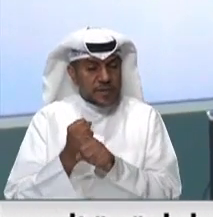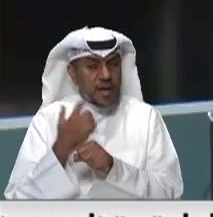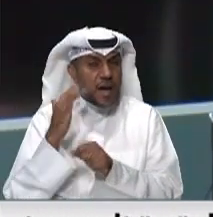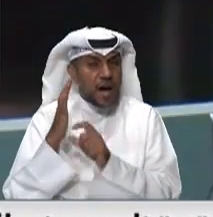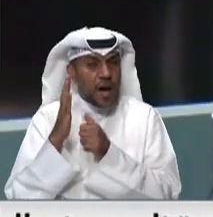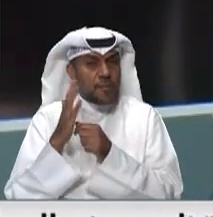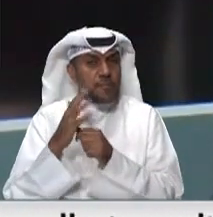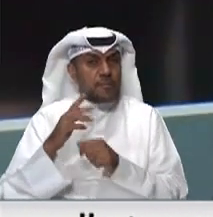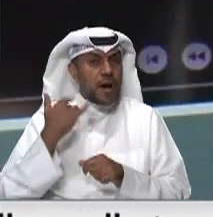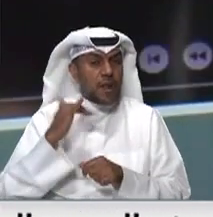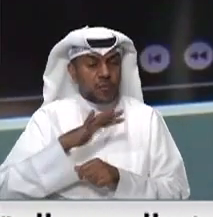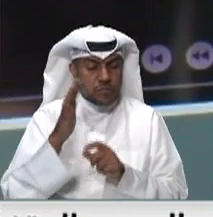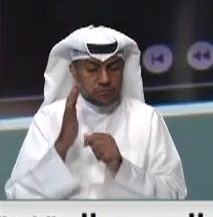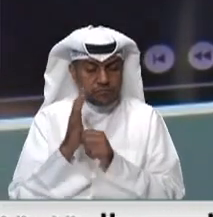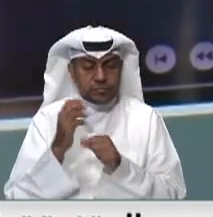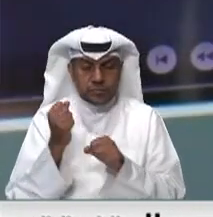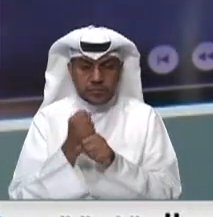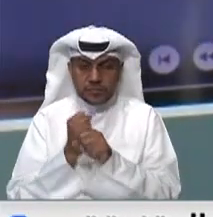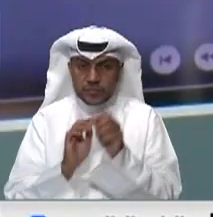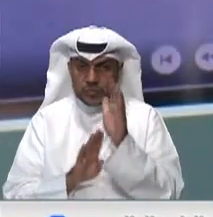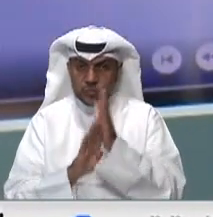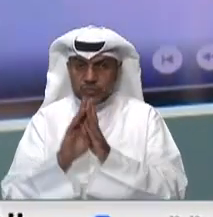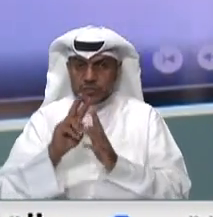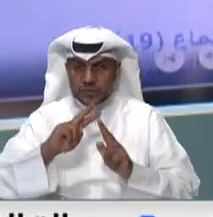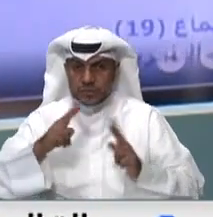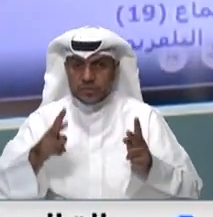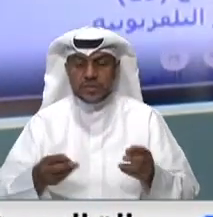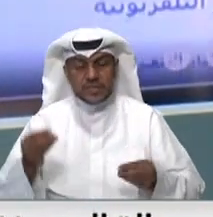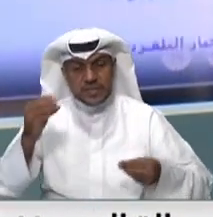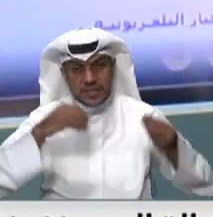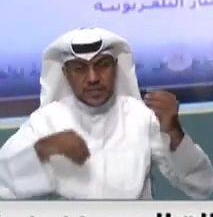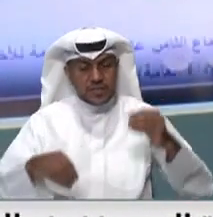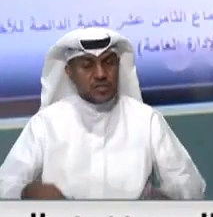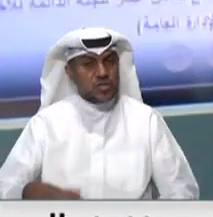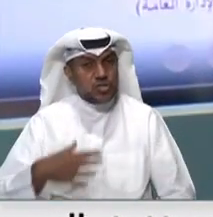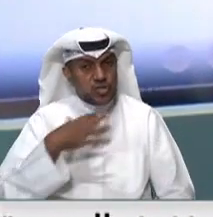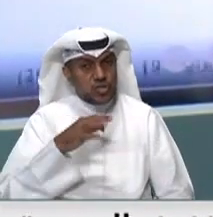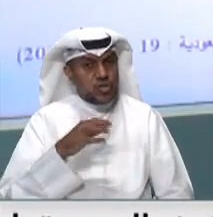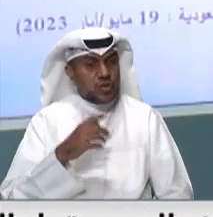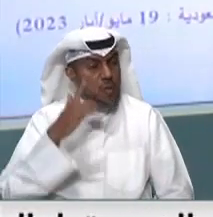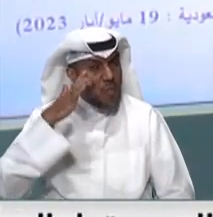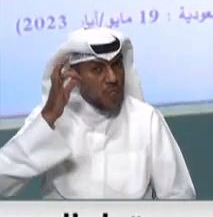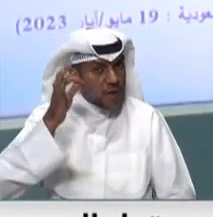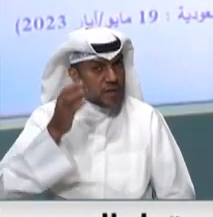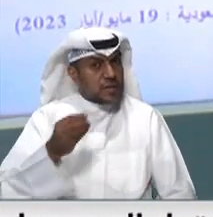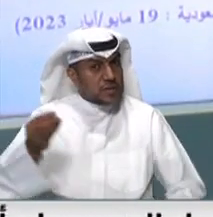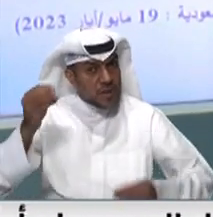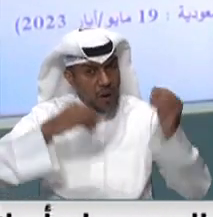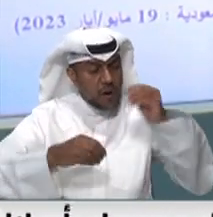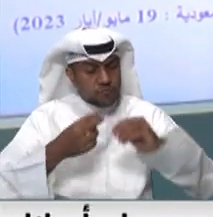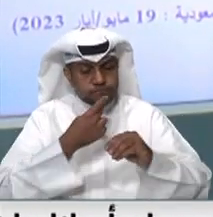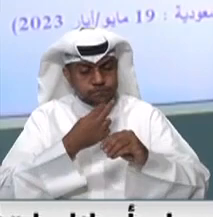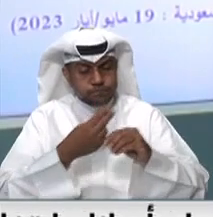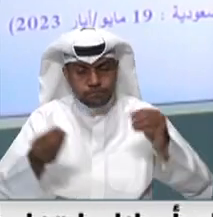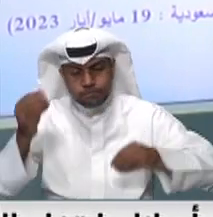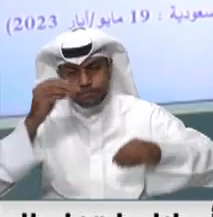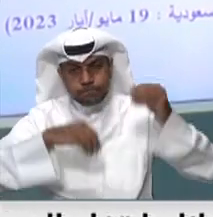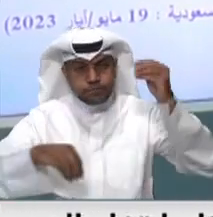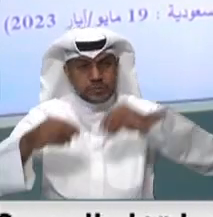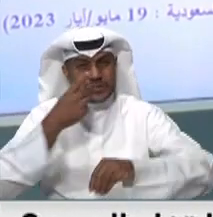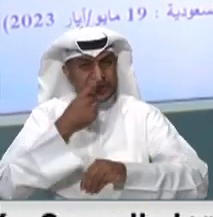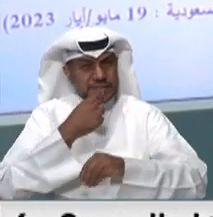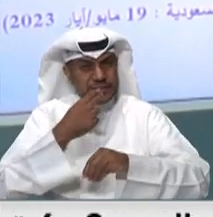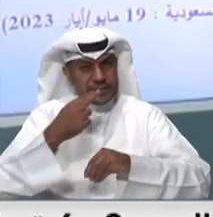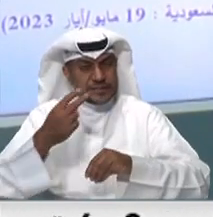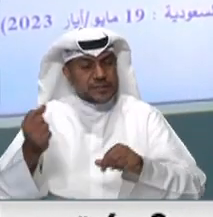التكنولوجية ومجالات الذكاء الاصطناعي وكل ما إلى ذلك مما من شأنه أن يضيف، وفي